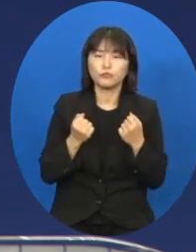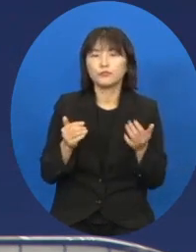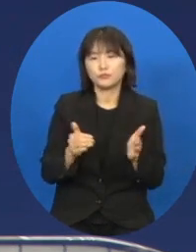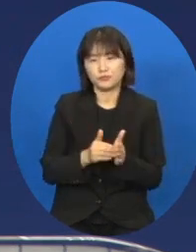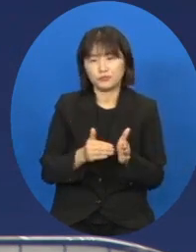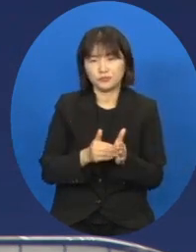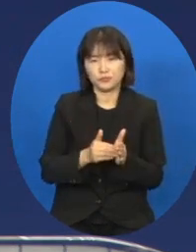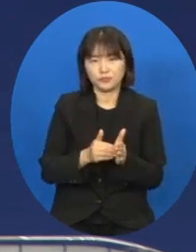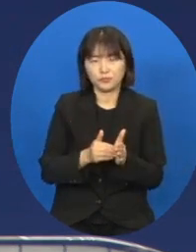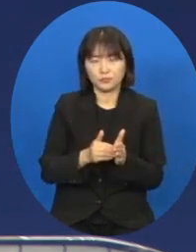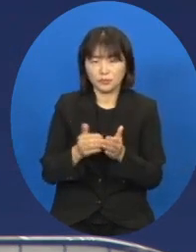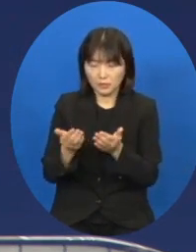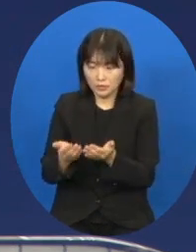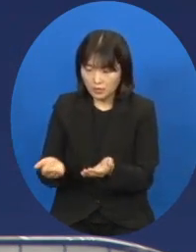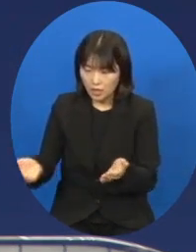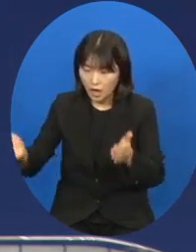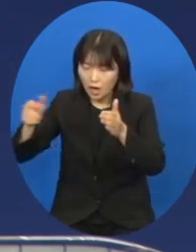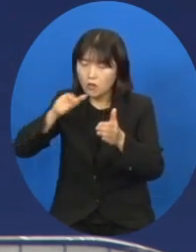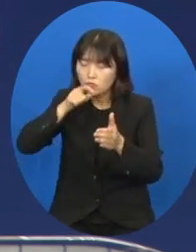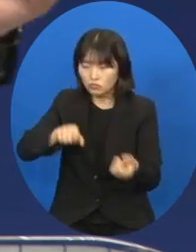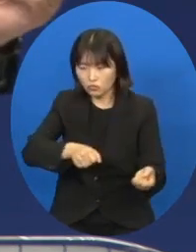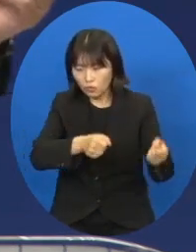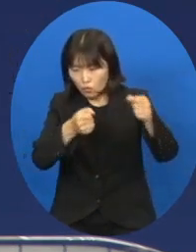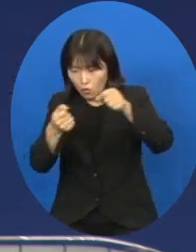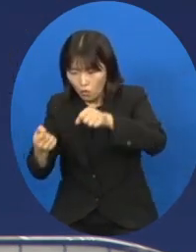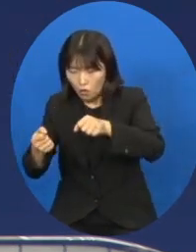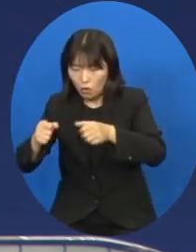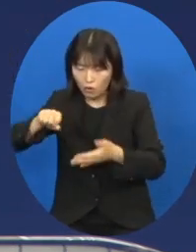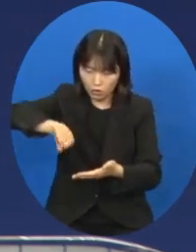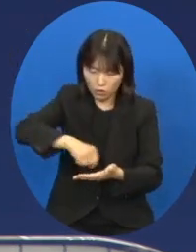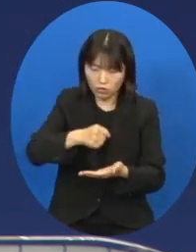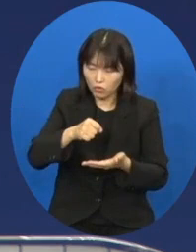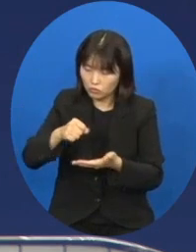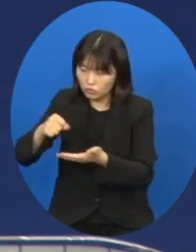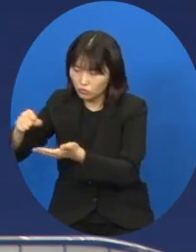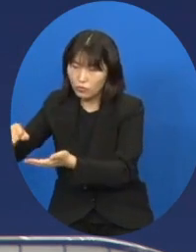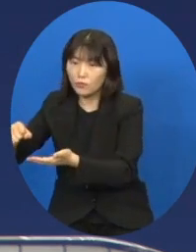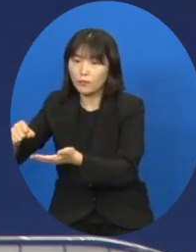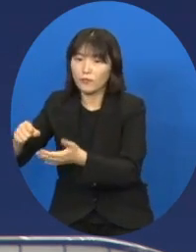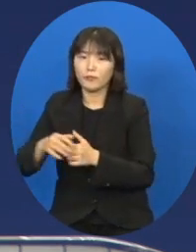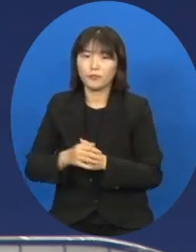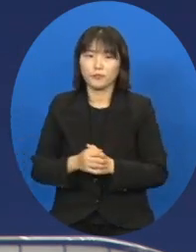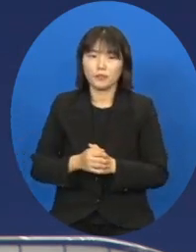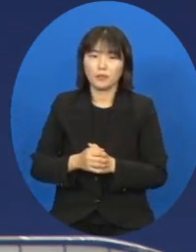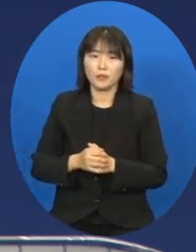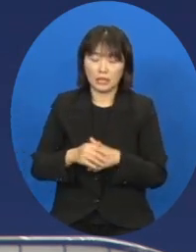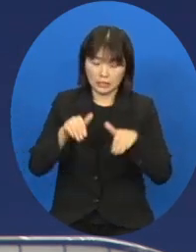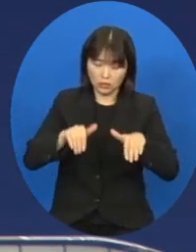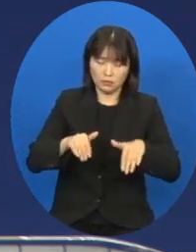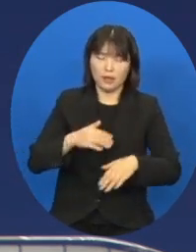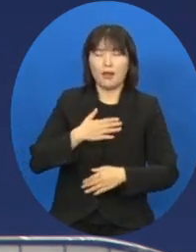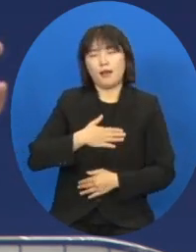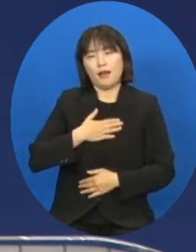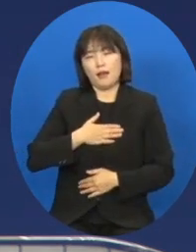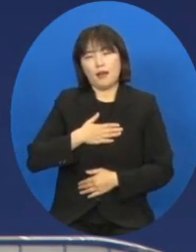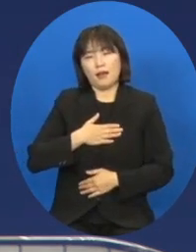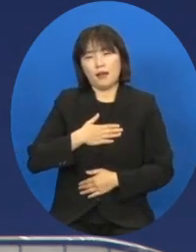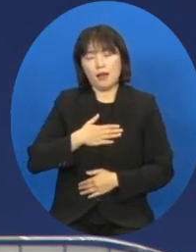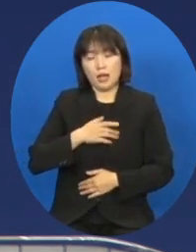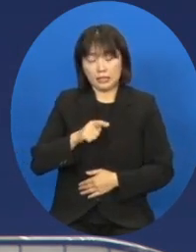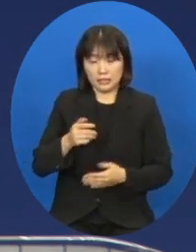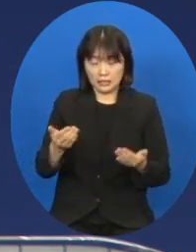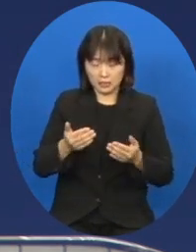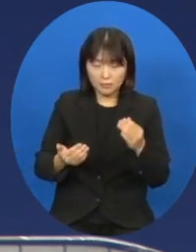항아리에 물을 담고 그 물을 떠다가 연회장에게 갖다 주었거든요. 그러니까 자기들은 알아요. 이 일이 어떻게